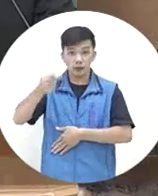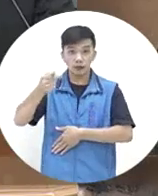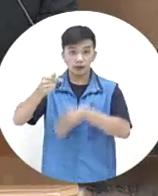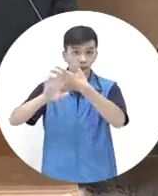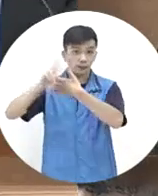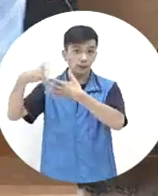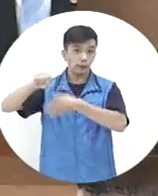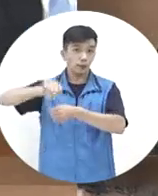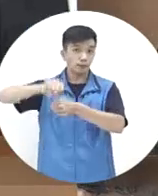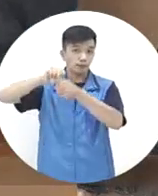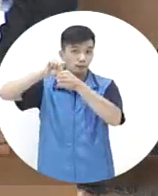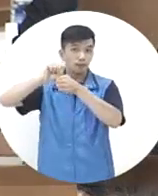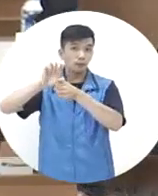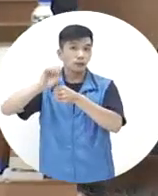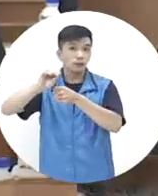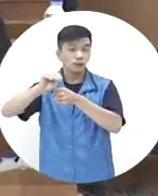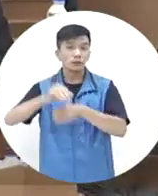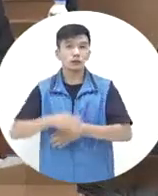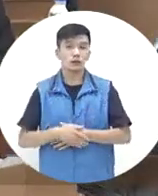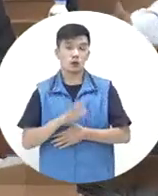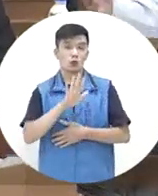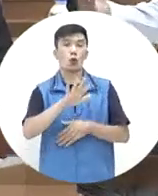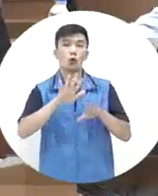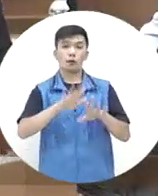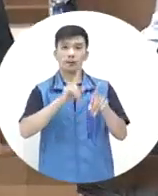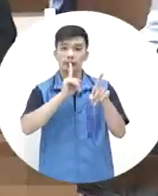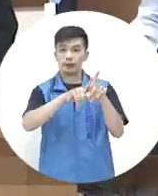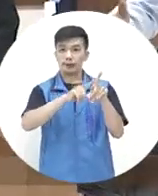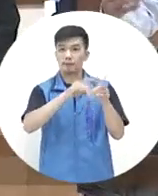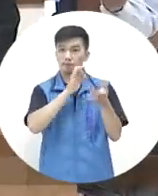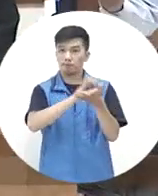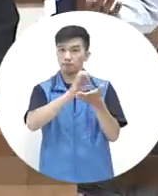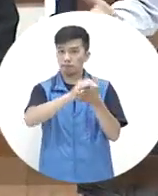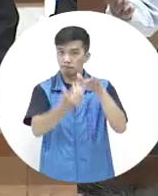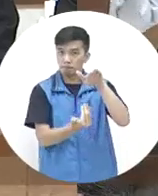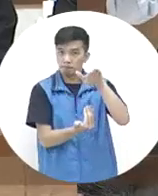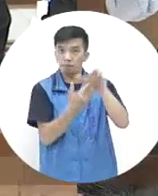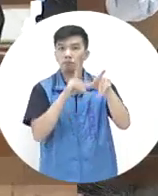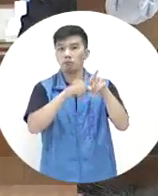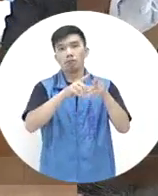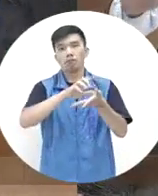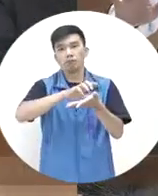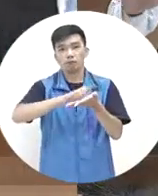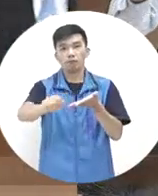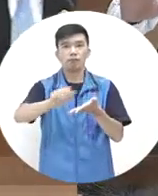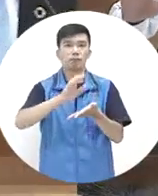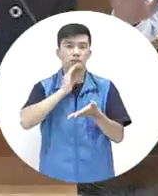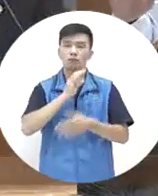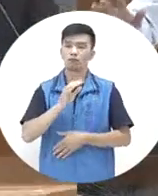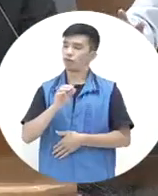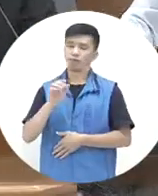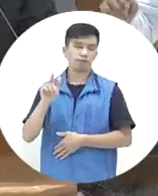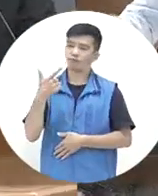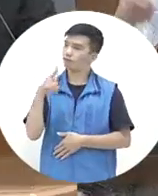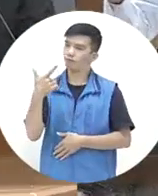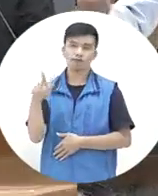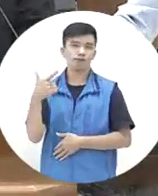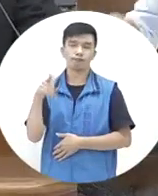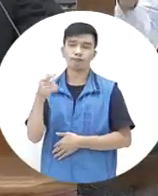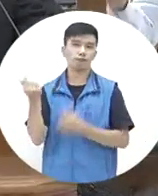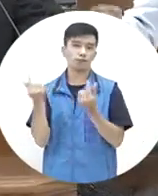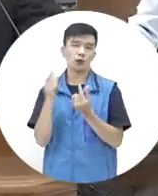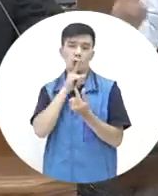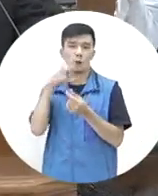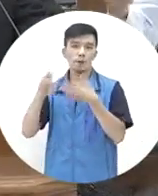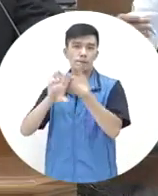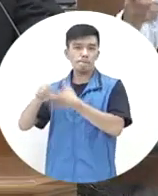在目前把预算额度内来招标。 对嘛？所以说是预算额度内，而不是像我们 都全部下去了、啊。 不是像我们刚刚讲的，再追加10亿，